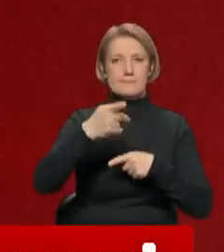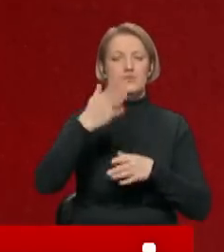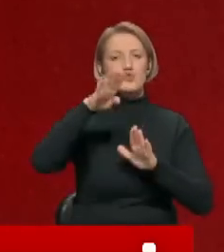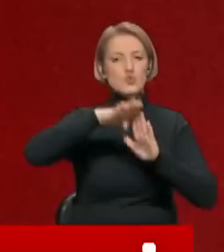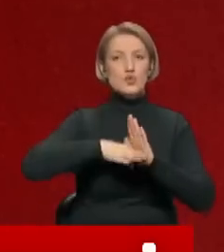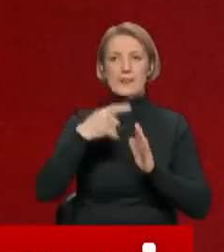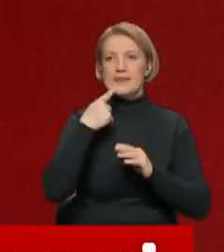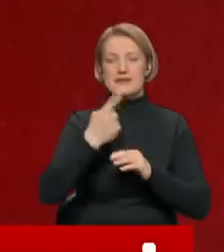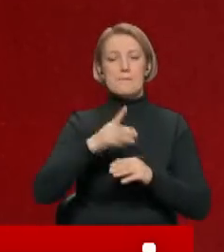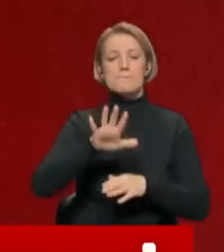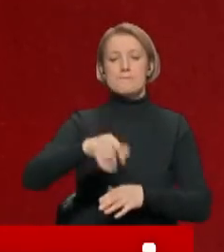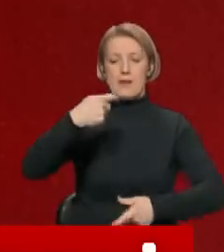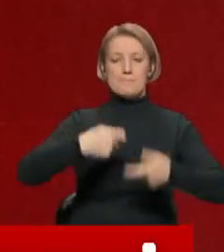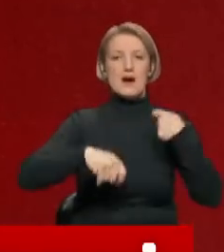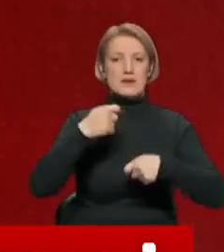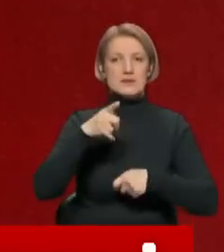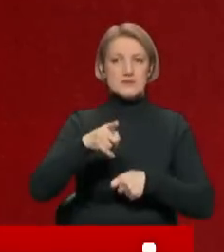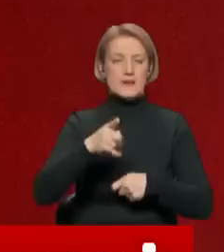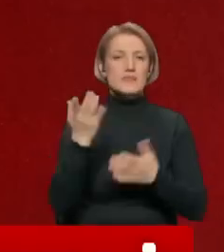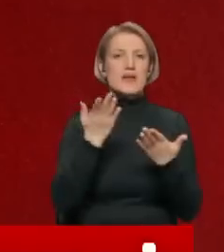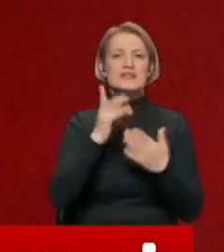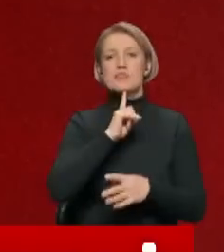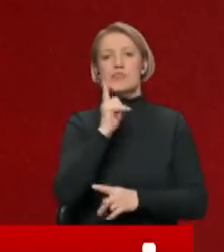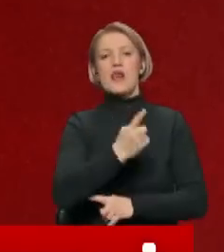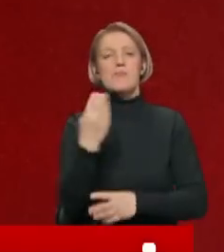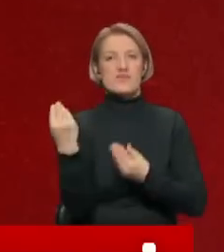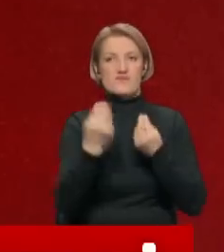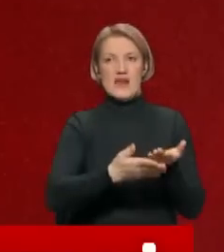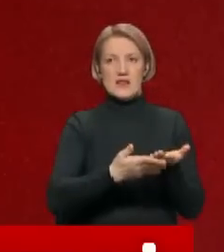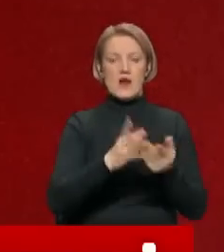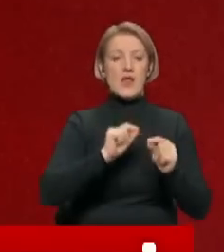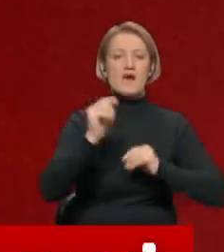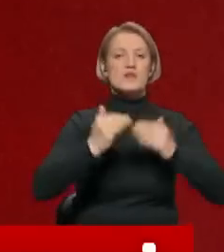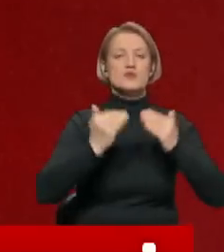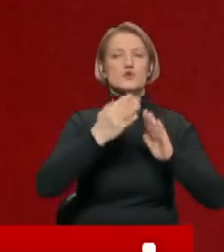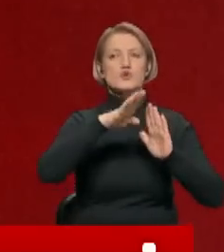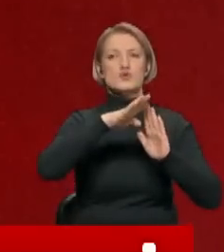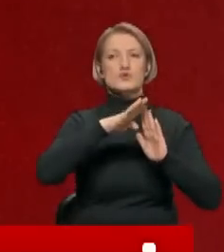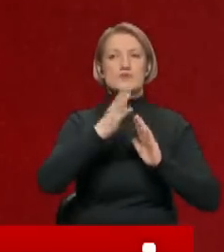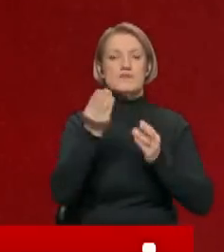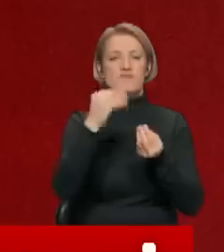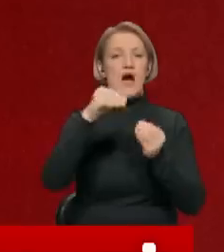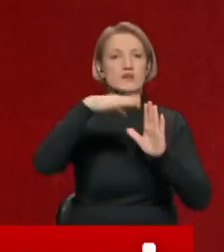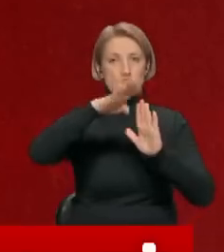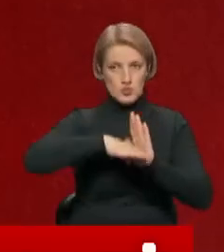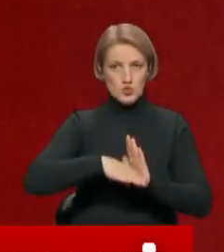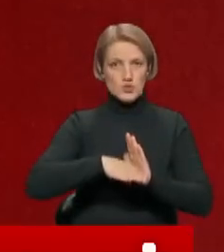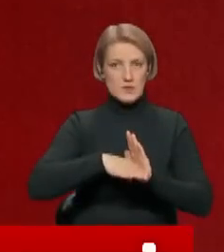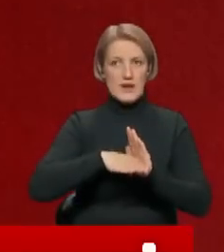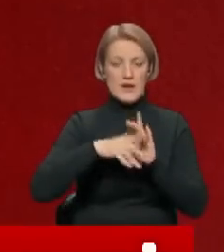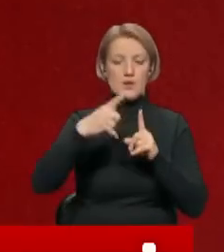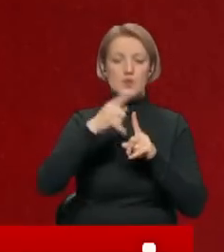ödesin zaten Merkez Bankası Bankasına nasıl talimat verildi enflasyon faiz düşürülmüşse